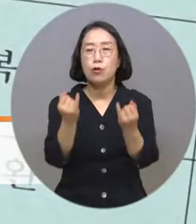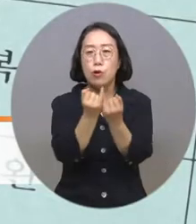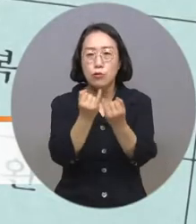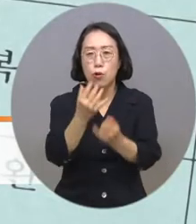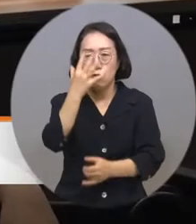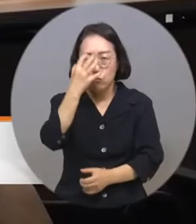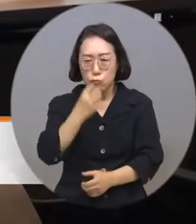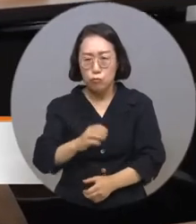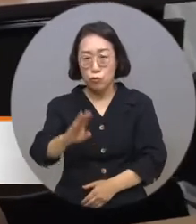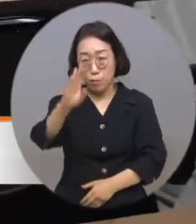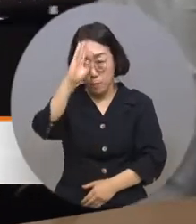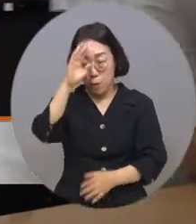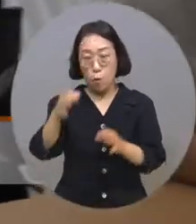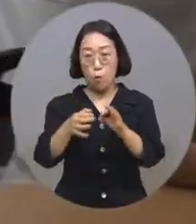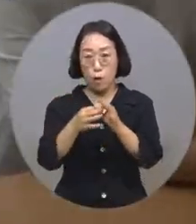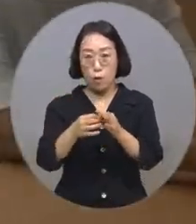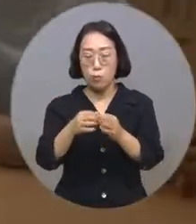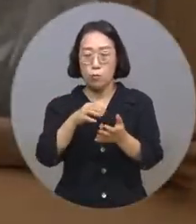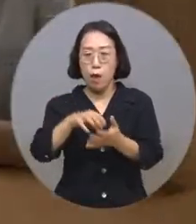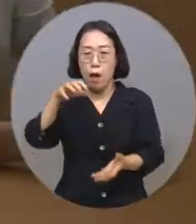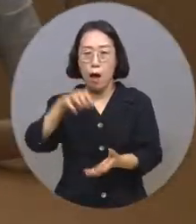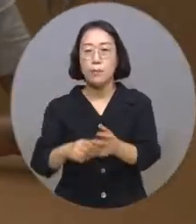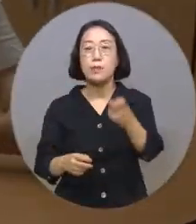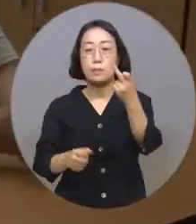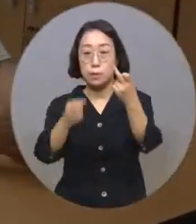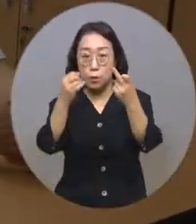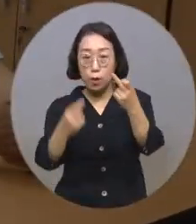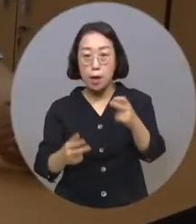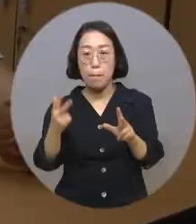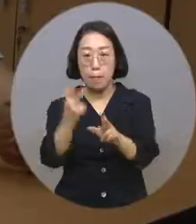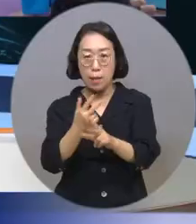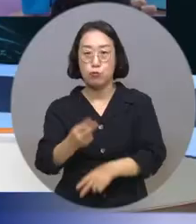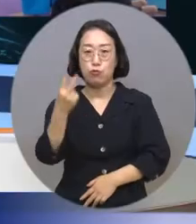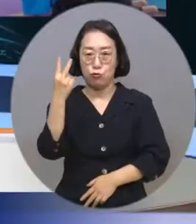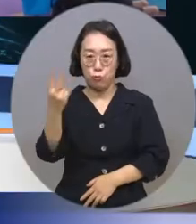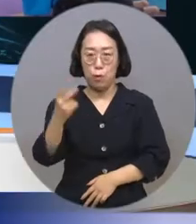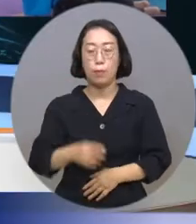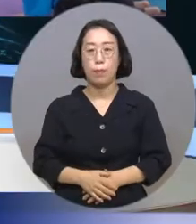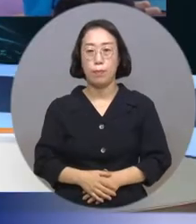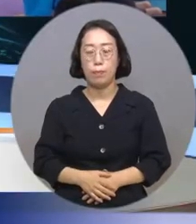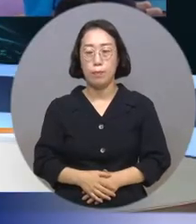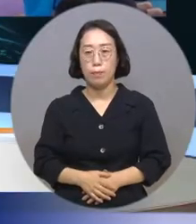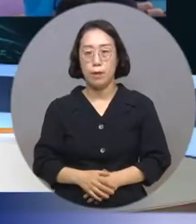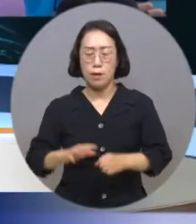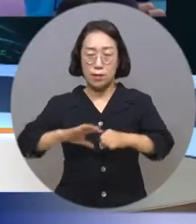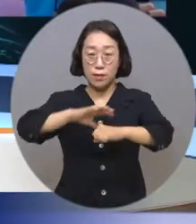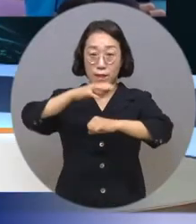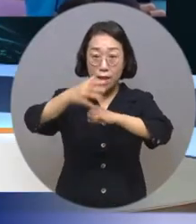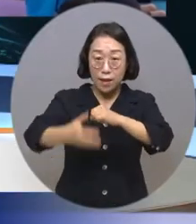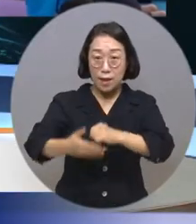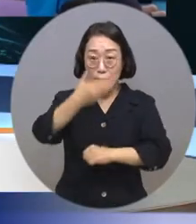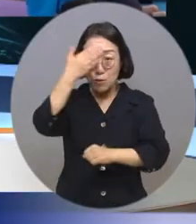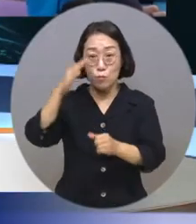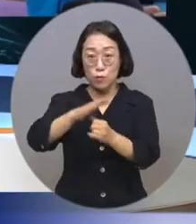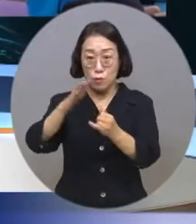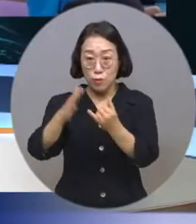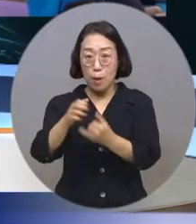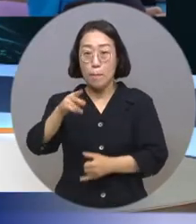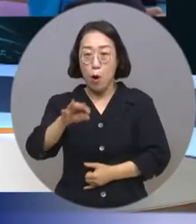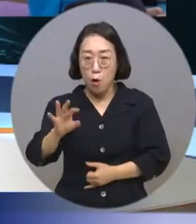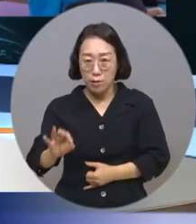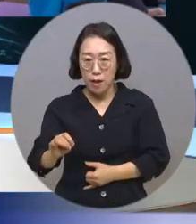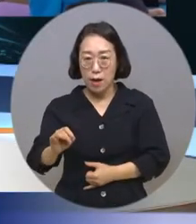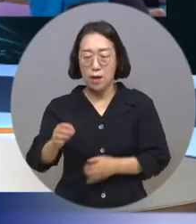우울증 교육은 총 12회, 매주 두 번 열립니다. 전 세계 청소년들이 명상을 통해 자아를